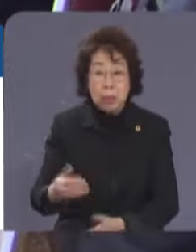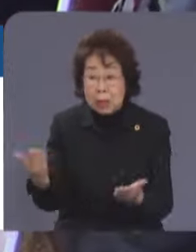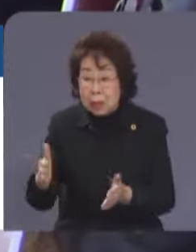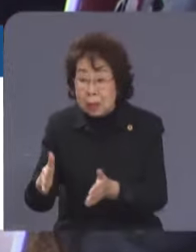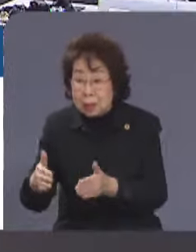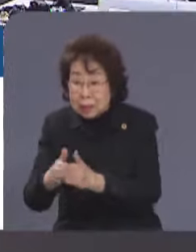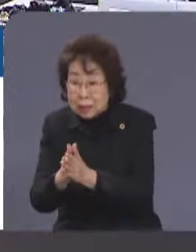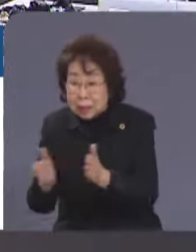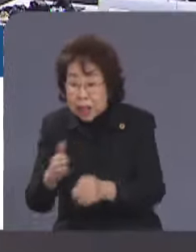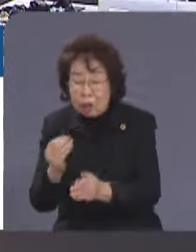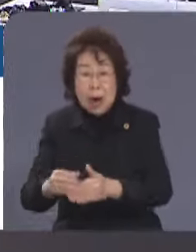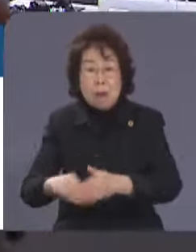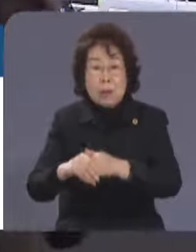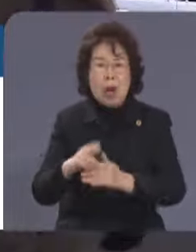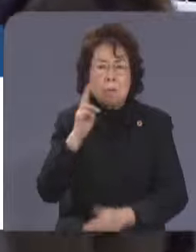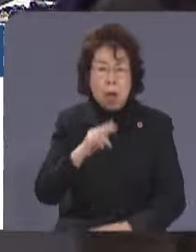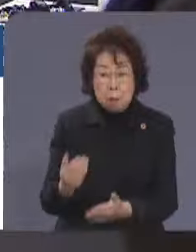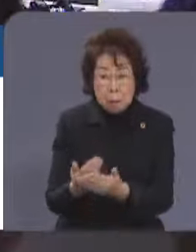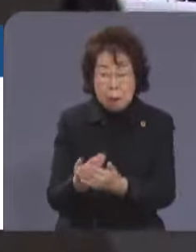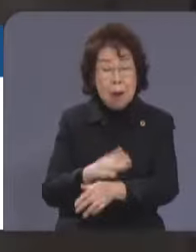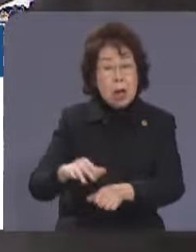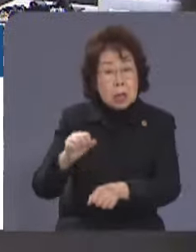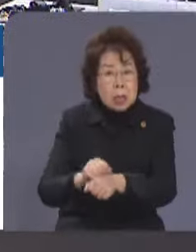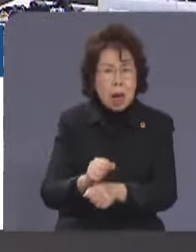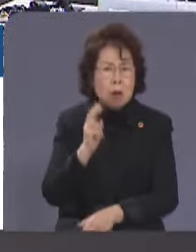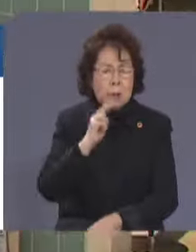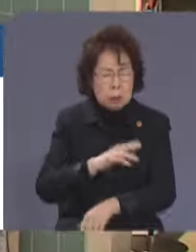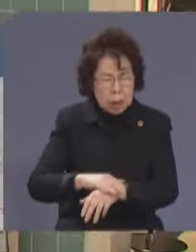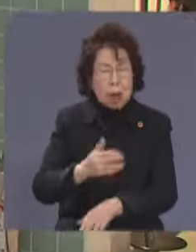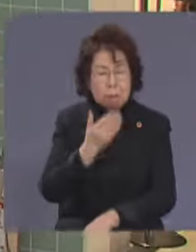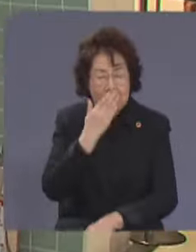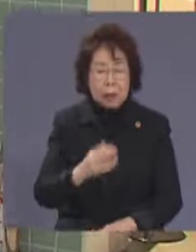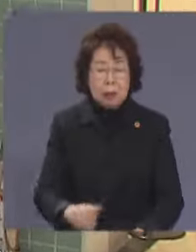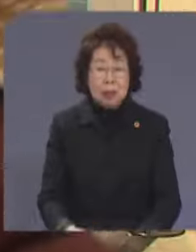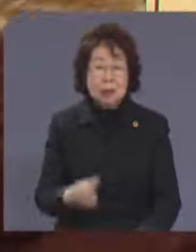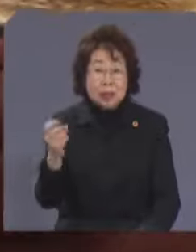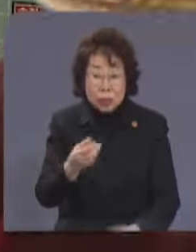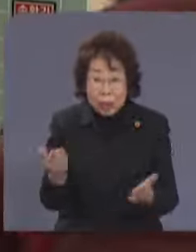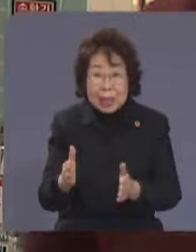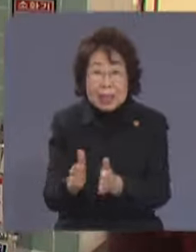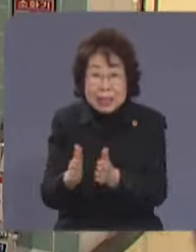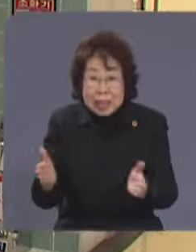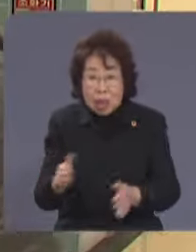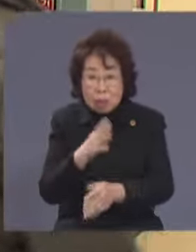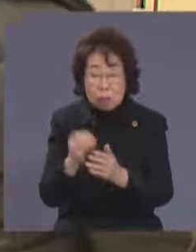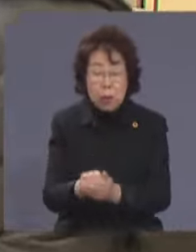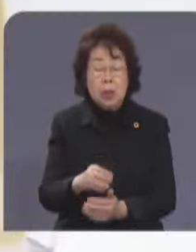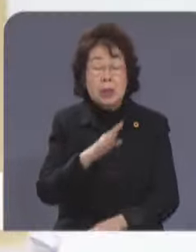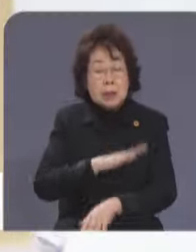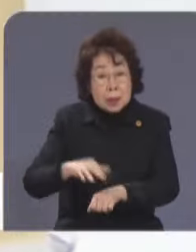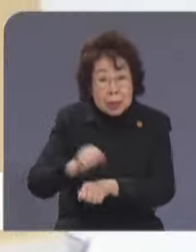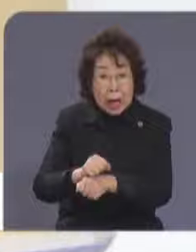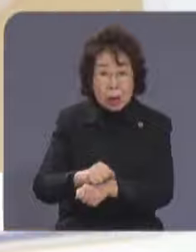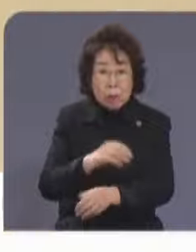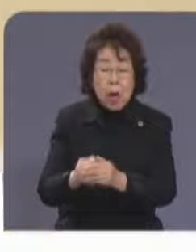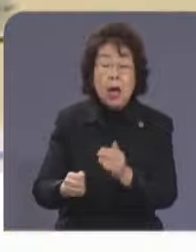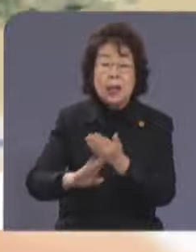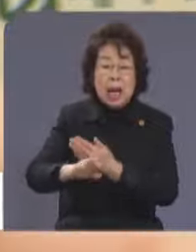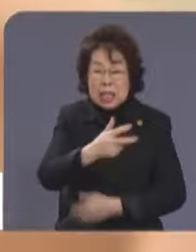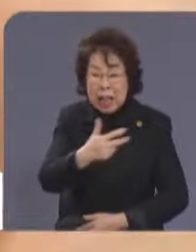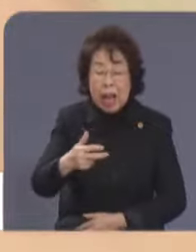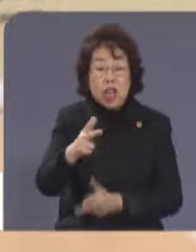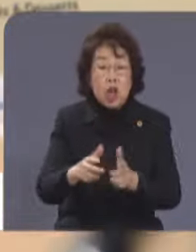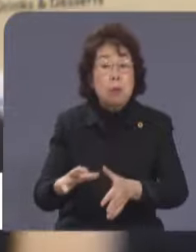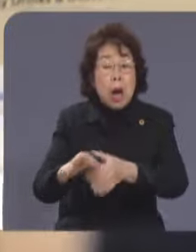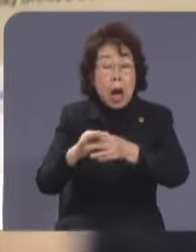협업해서 진행한다면 이를 더욱 빠르게 검증을 할 수 있습니다. 또 이 스타트업 기업은 이번 사례를 발판으로 다른